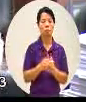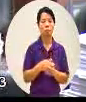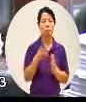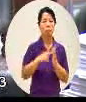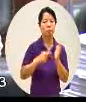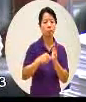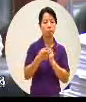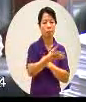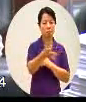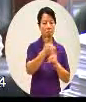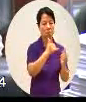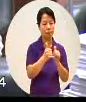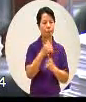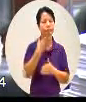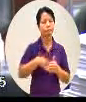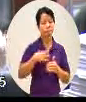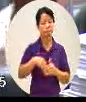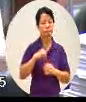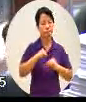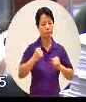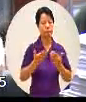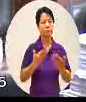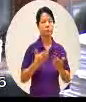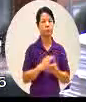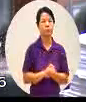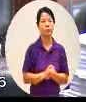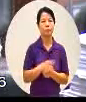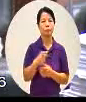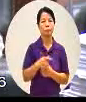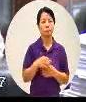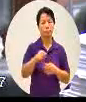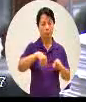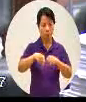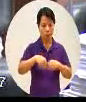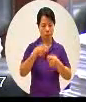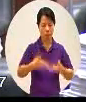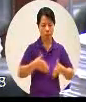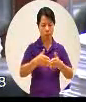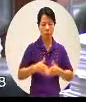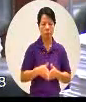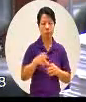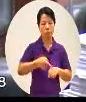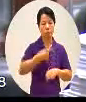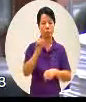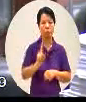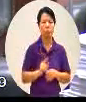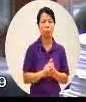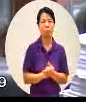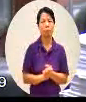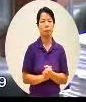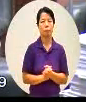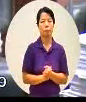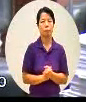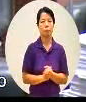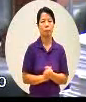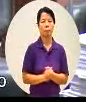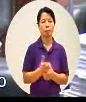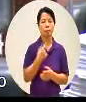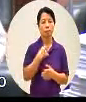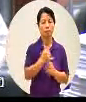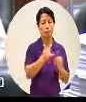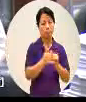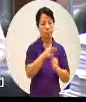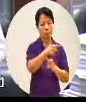给老百姓知影，你要做这个计划的重要性是啥物？希望取得百姓